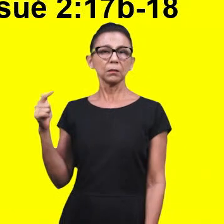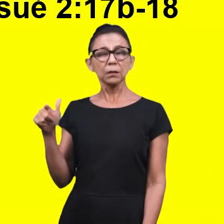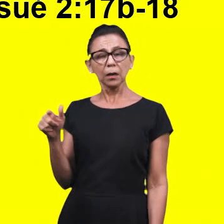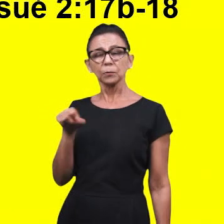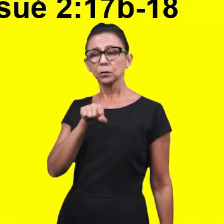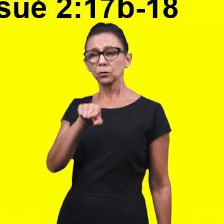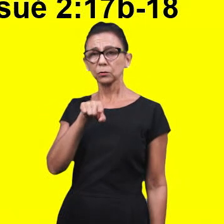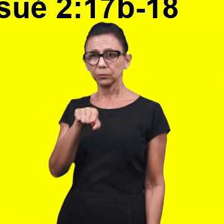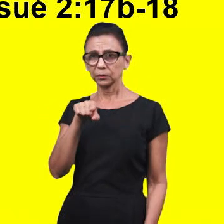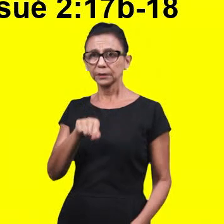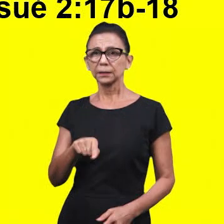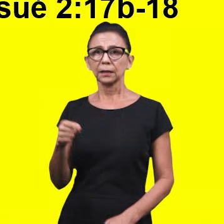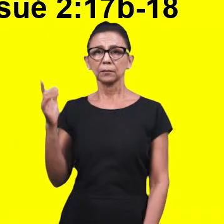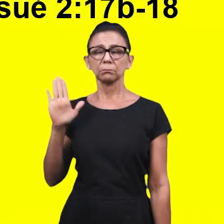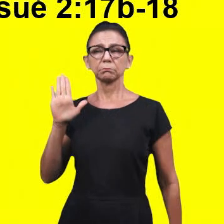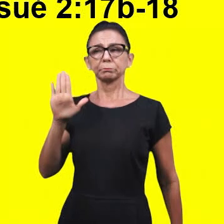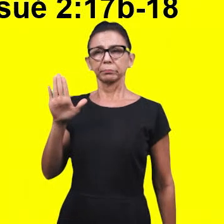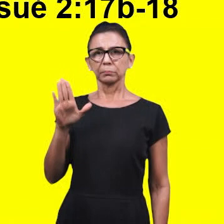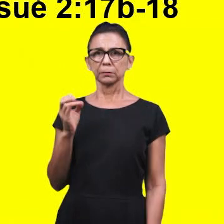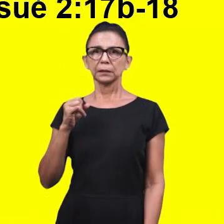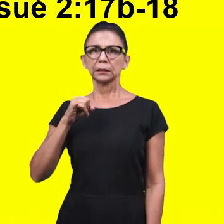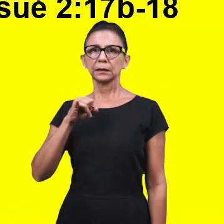Nous ne serons